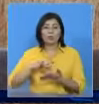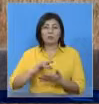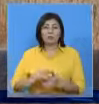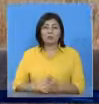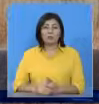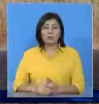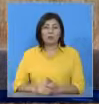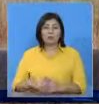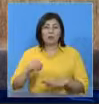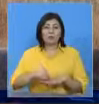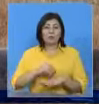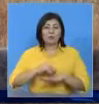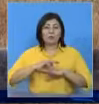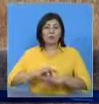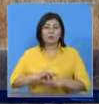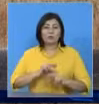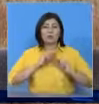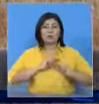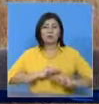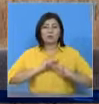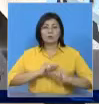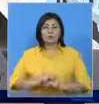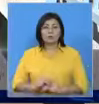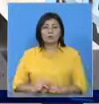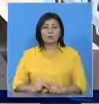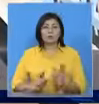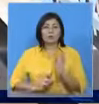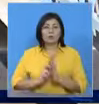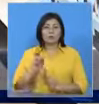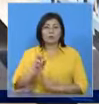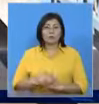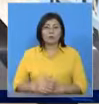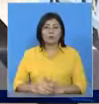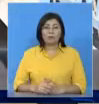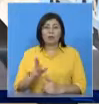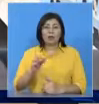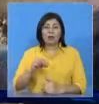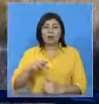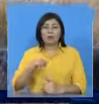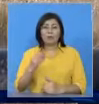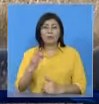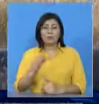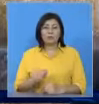қаланың әкімшілігінің ұйымдастырып жатқан жұмысы бұл ең басынан бастап қамысты жаңағы жою.